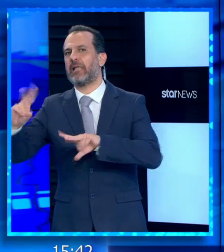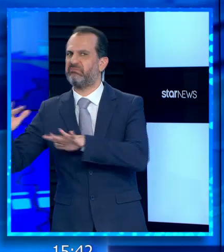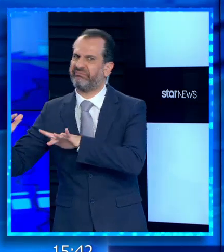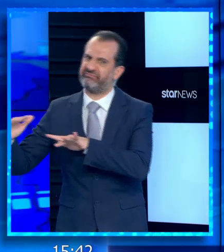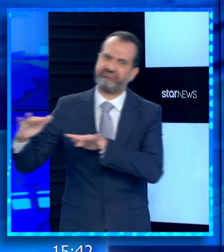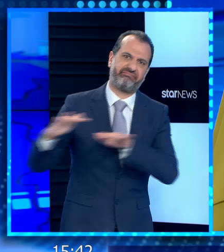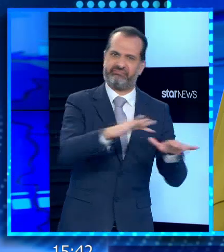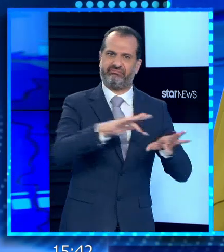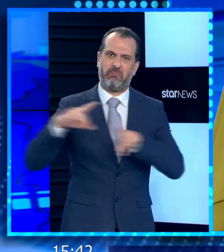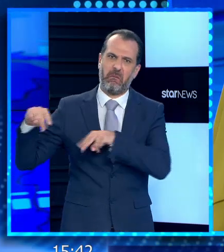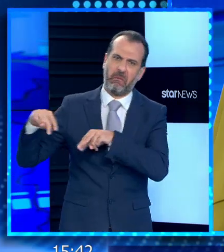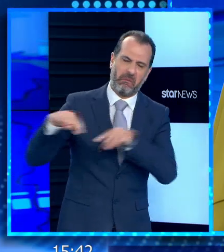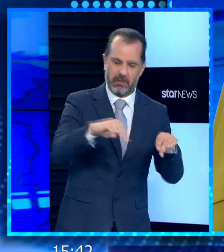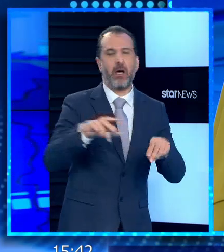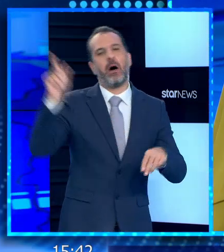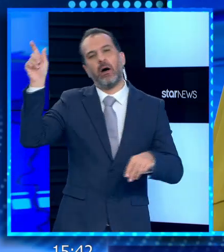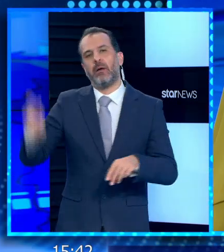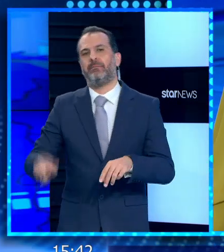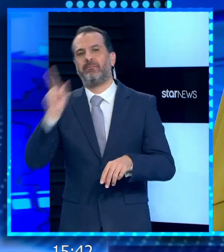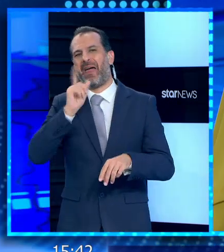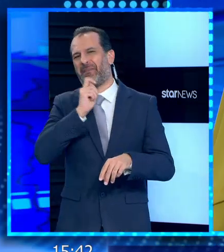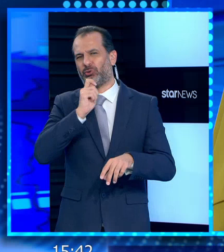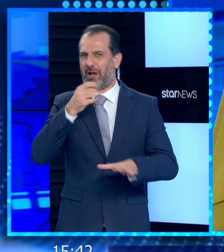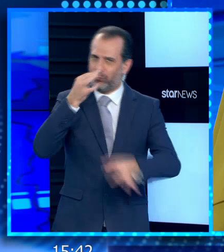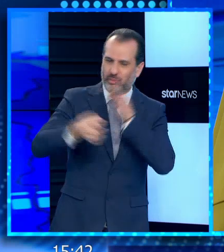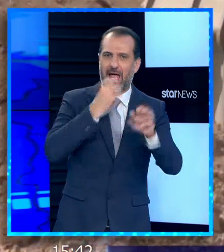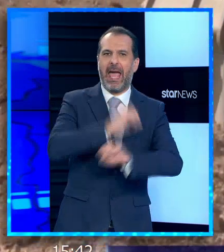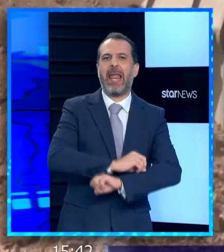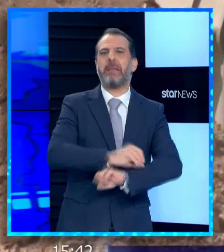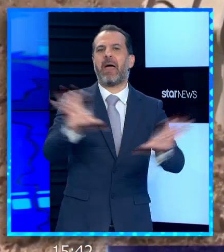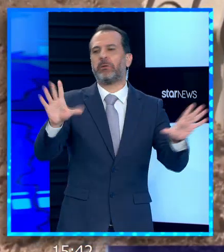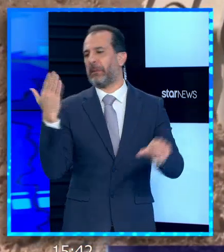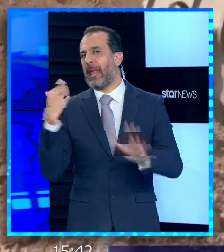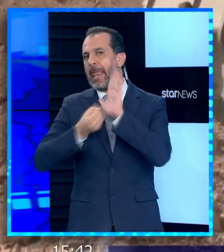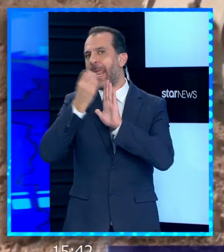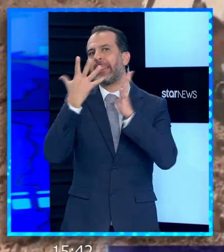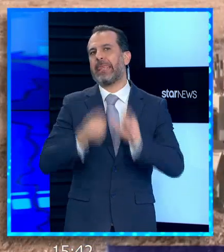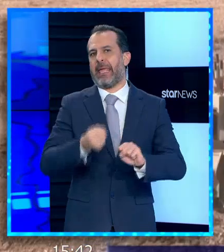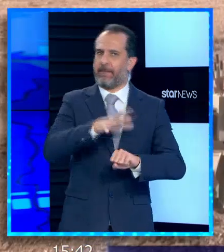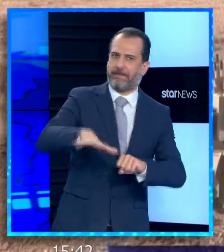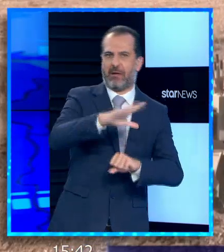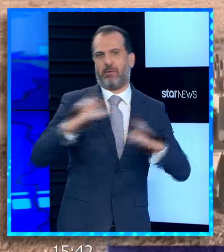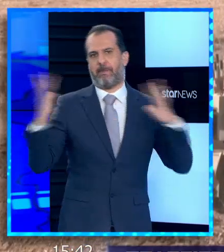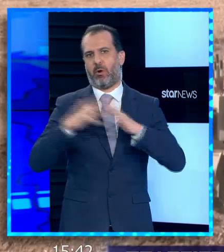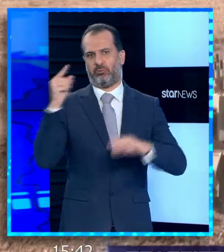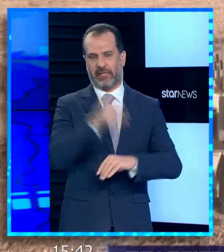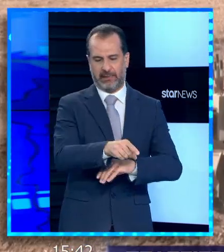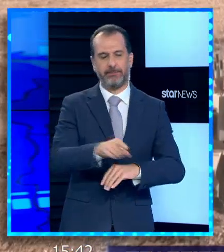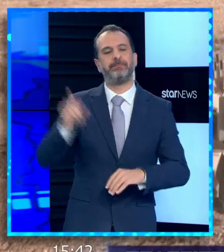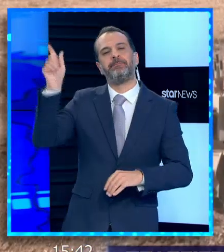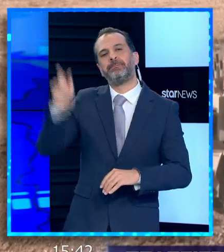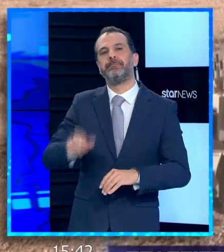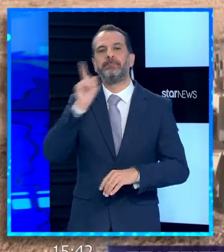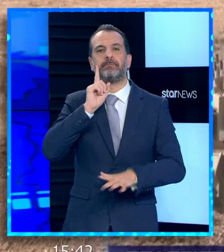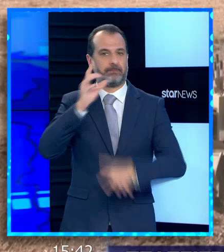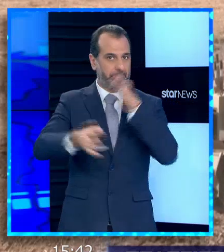Γάζα. Η Αντιόπη Σωτηρίου είναι μαζί μας για να μας μεταφέρεις, Αντιόπη, τις τελευταίες εξελίξεις από το μέτωπο του πολέμου. Το Ισραήλ λοιπόν